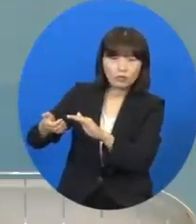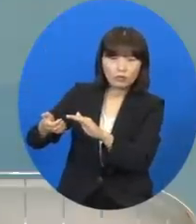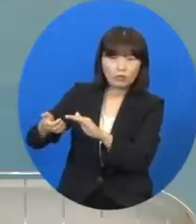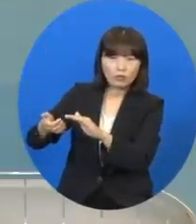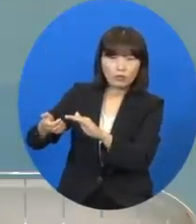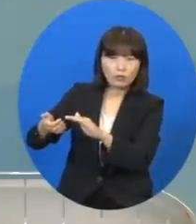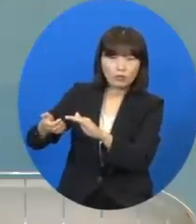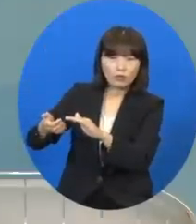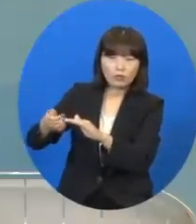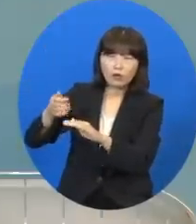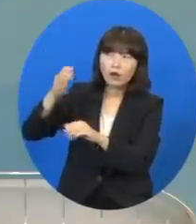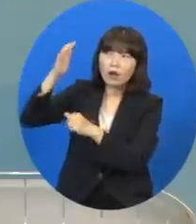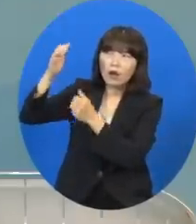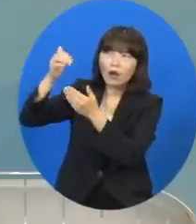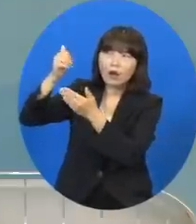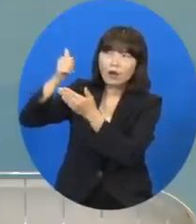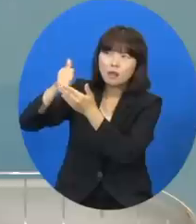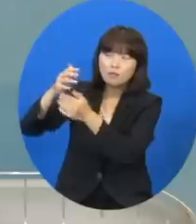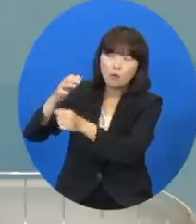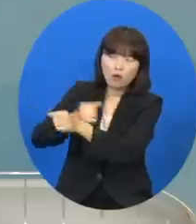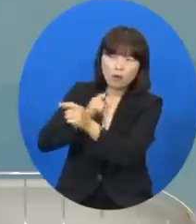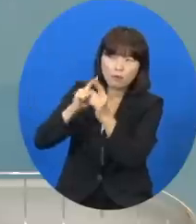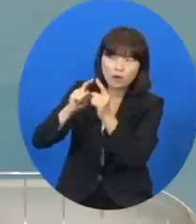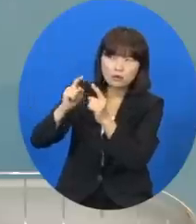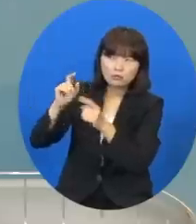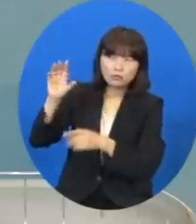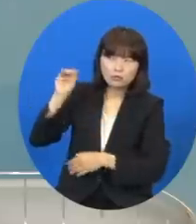그런 하나님의 말씀을 들으신 건가?